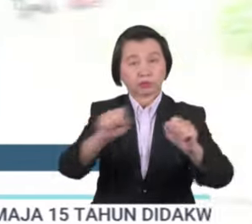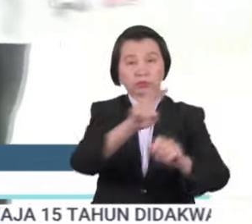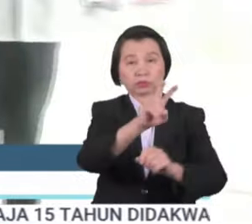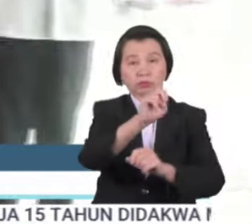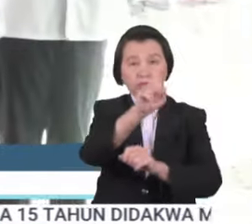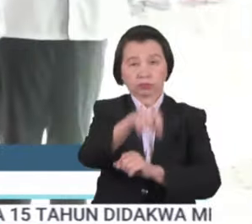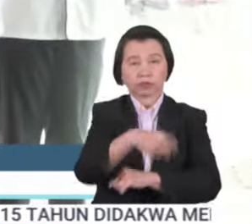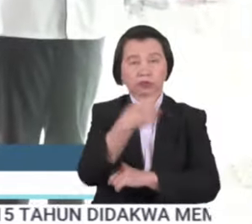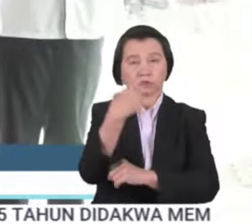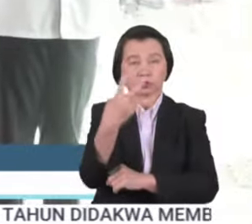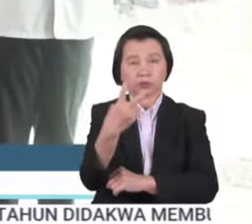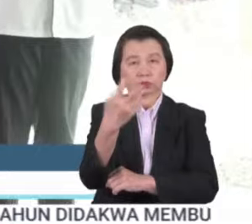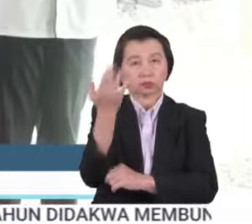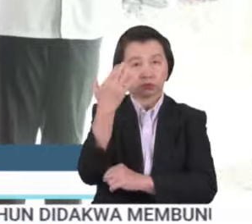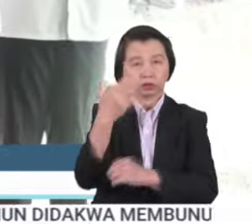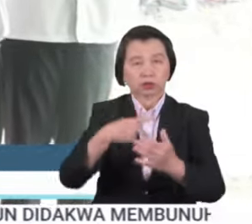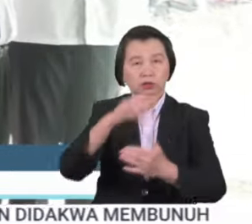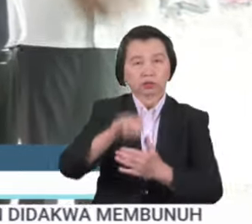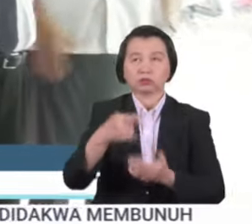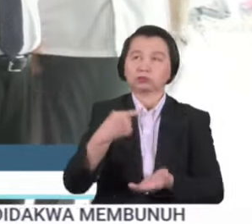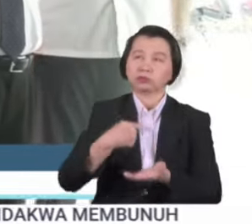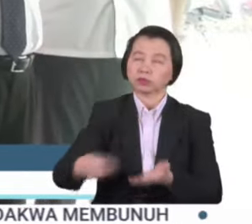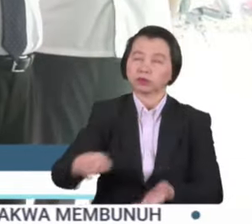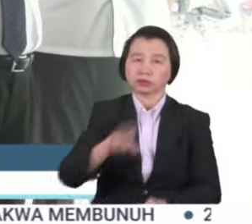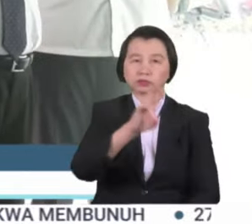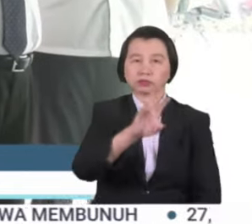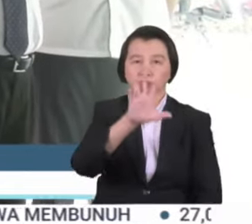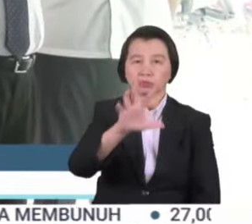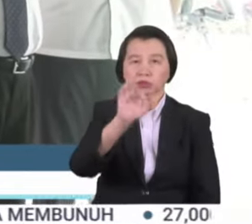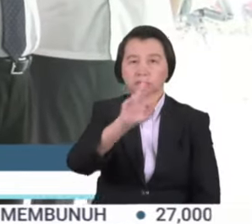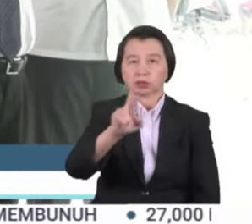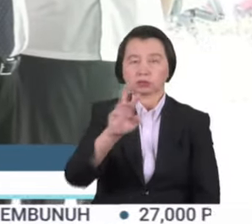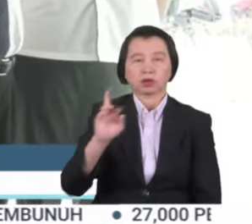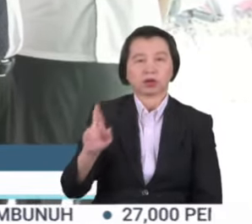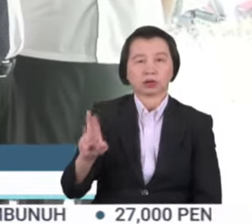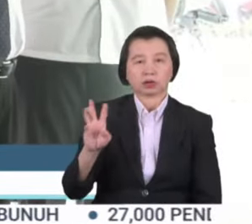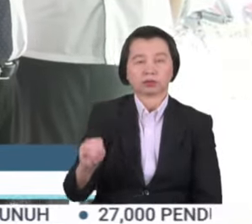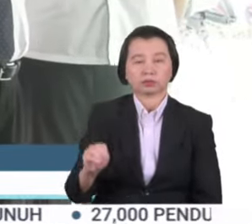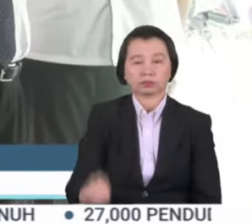Februari lalu. Projek itu menelan belanja RM75,000.